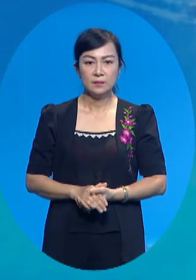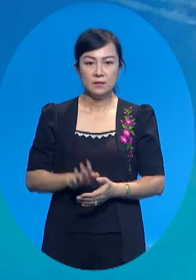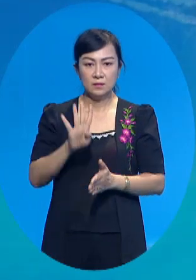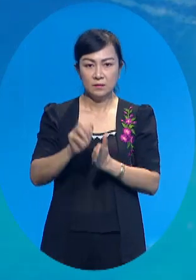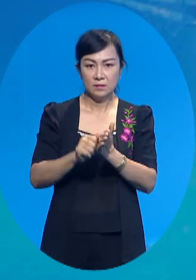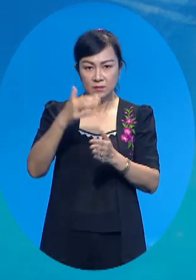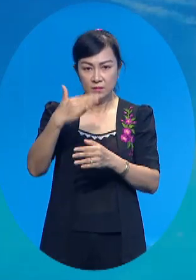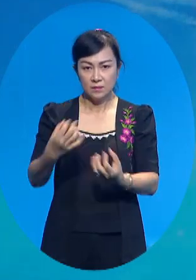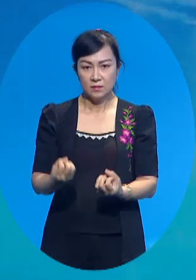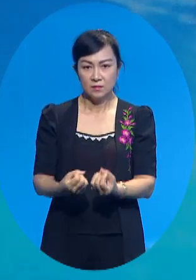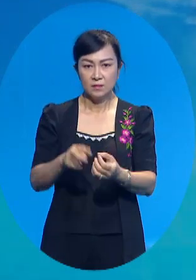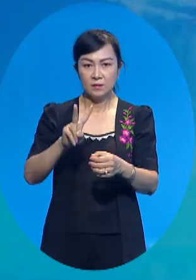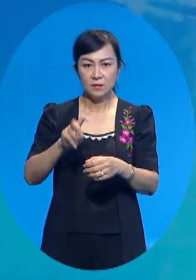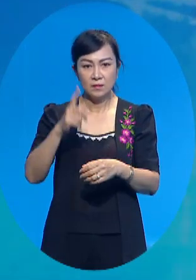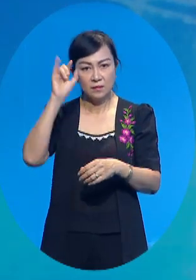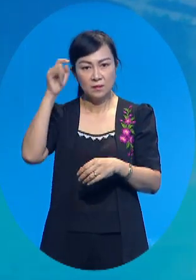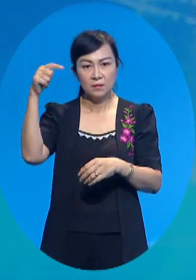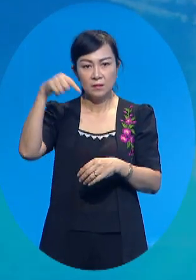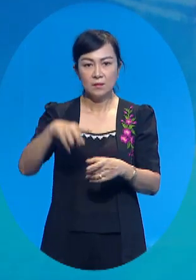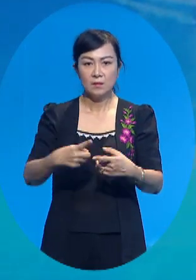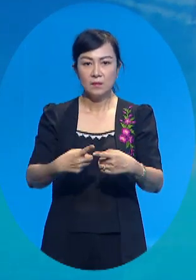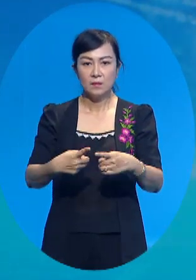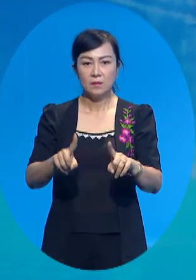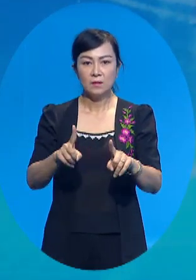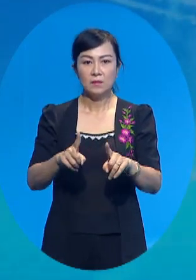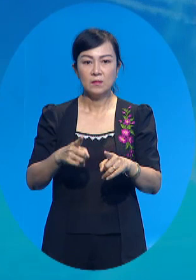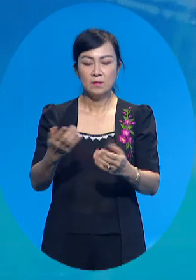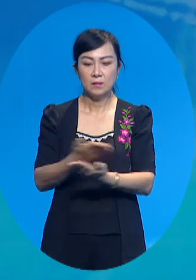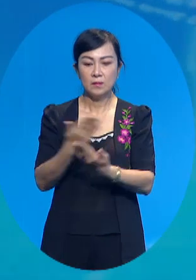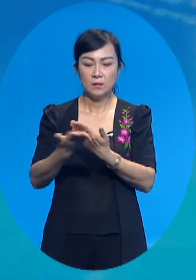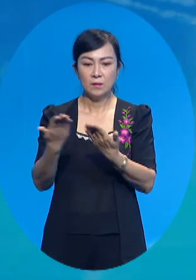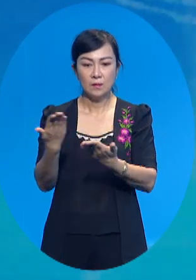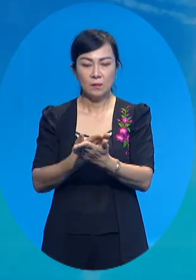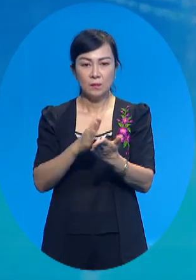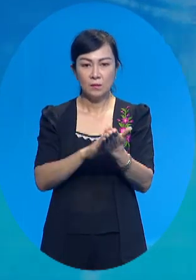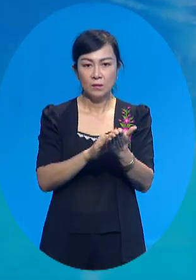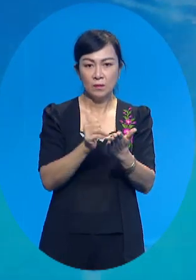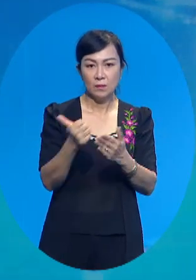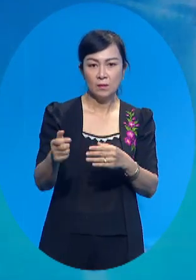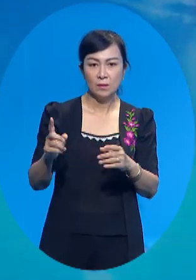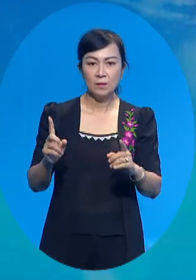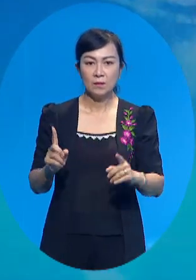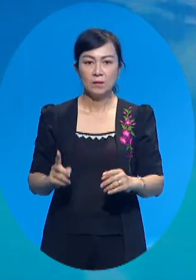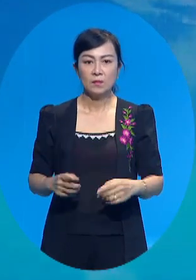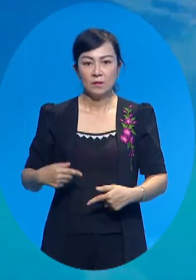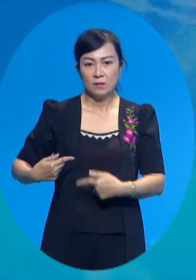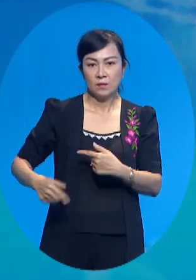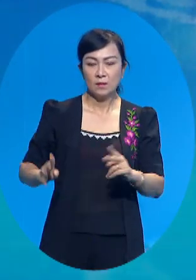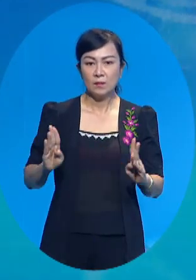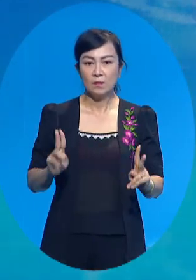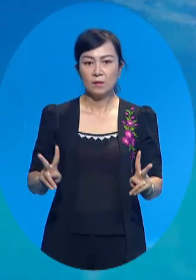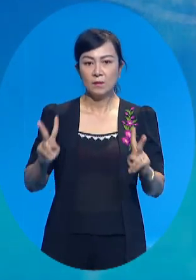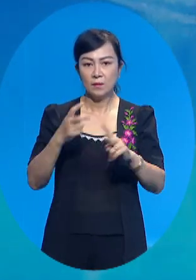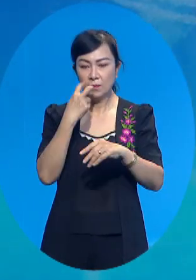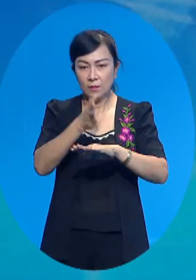Sau hơn 4 tháng diễn ra sôi nổi, 20 dự án đến từ các doanh nghiệp khởi nghiệp đổi mới sáng tạo xuất sắc nhất đã bước vào vòng tranh tài tại vòng bán kết cuộc thi